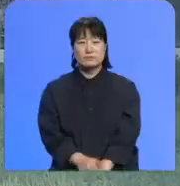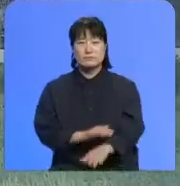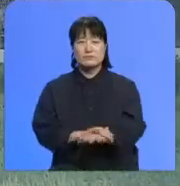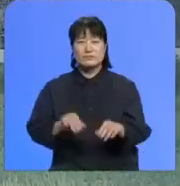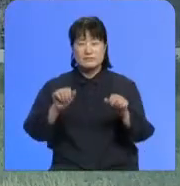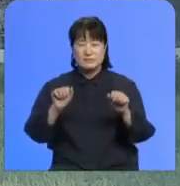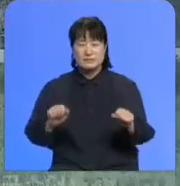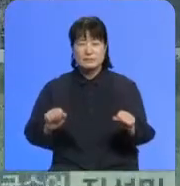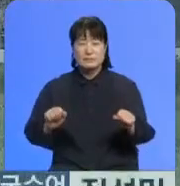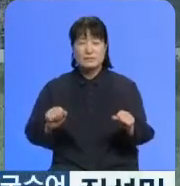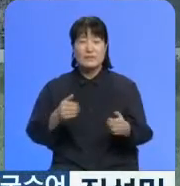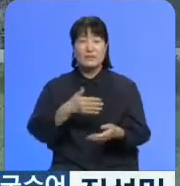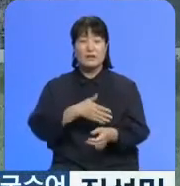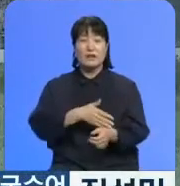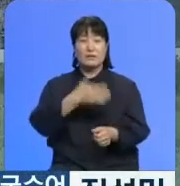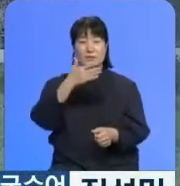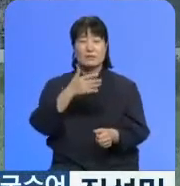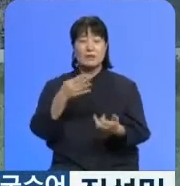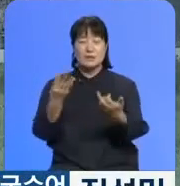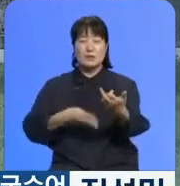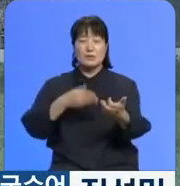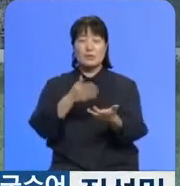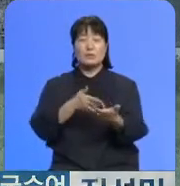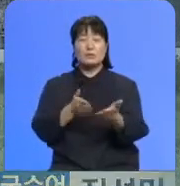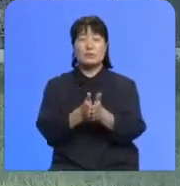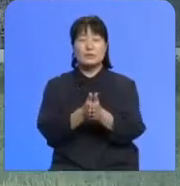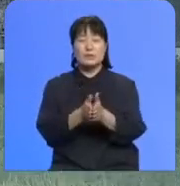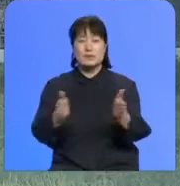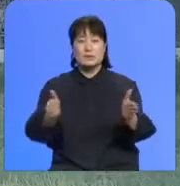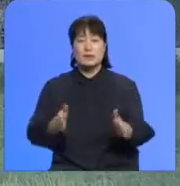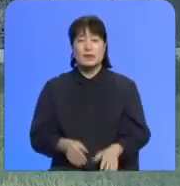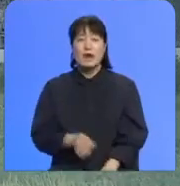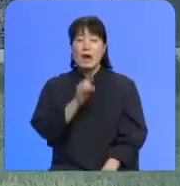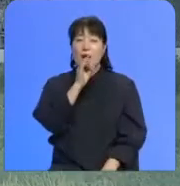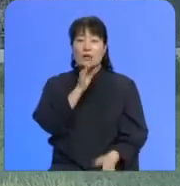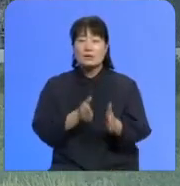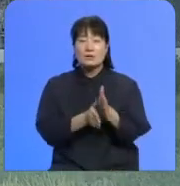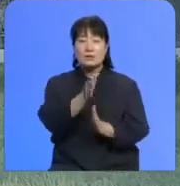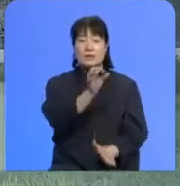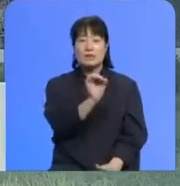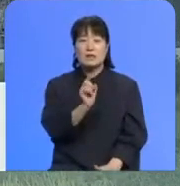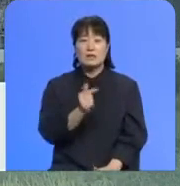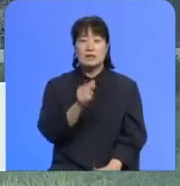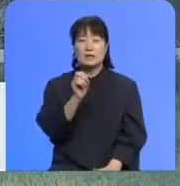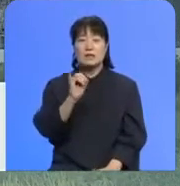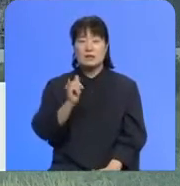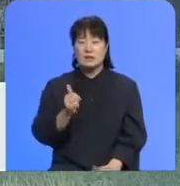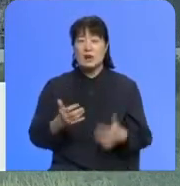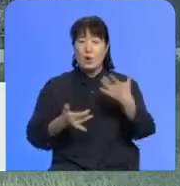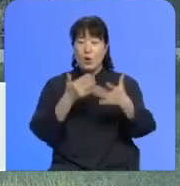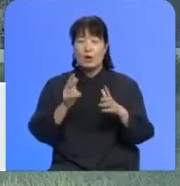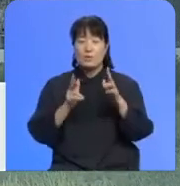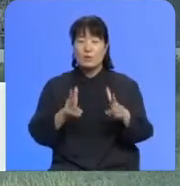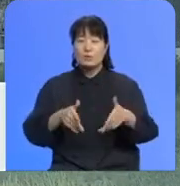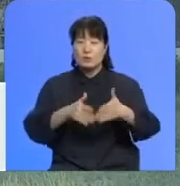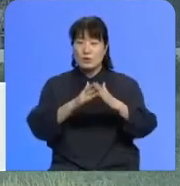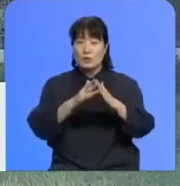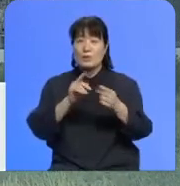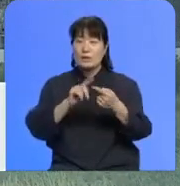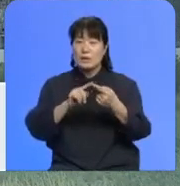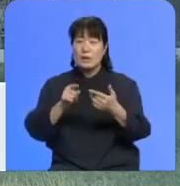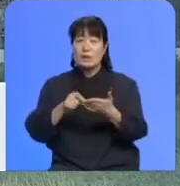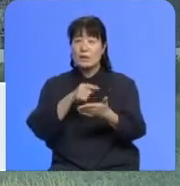시청자 여러분, 안녕하십니까? 9시 강원 뉴스입니다. 강릉시 안인의 화력발전소를 건설하는 대가로